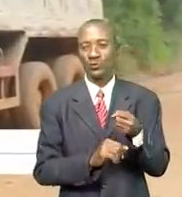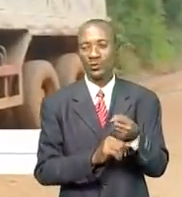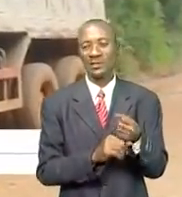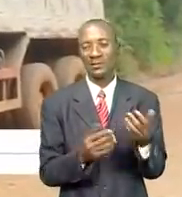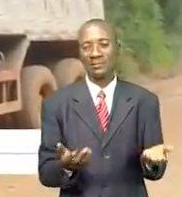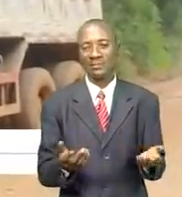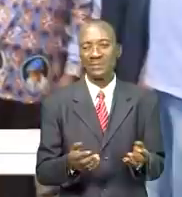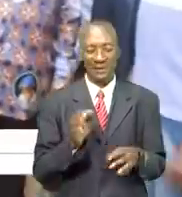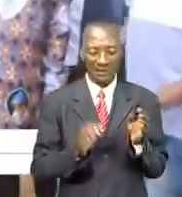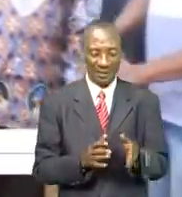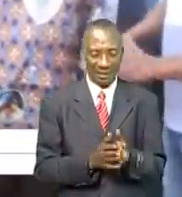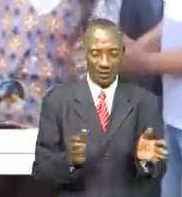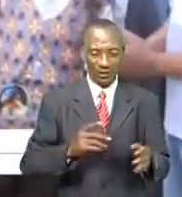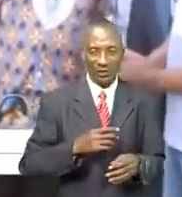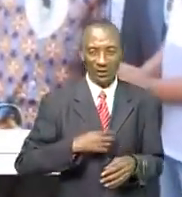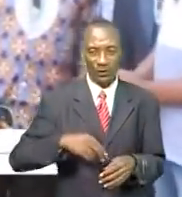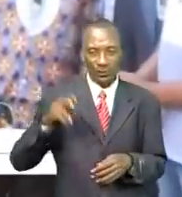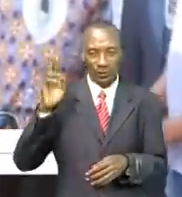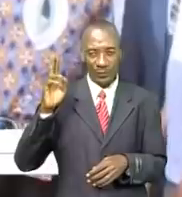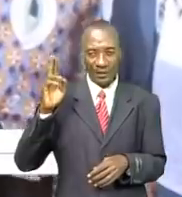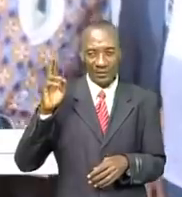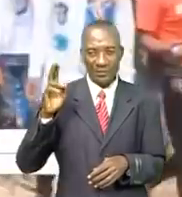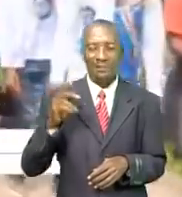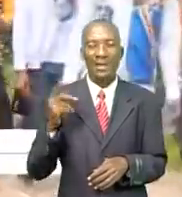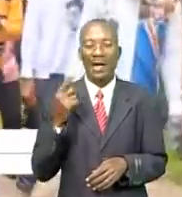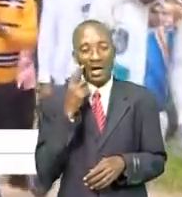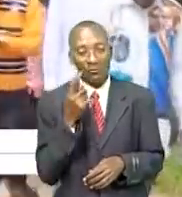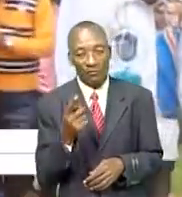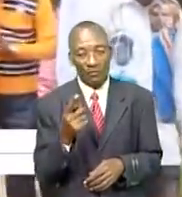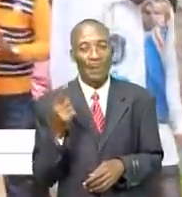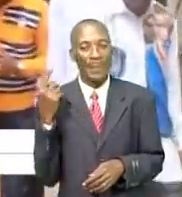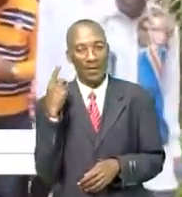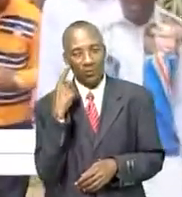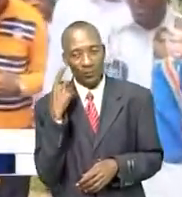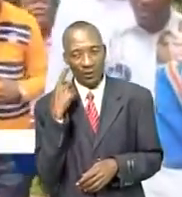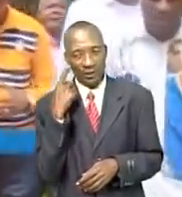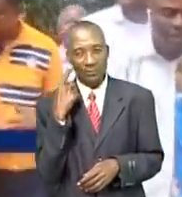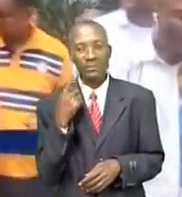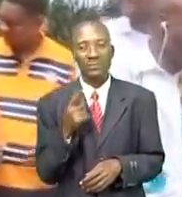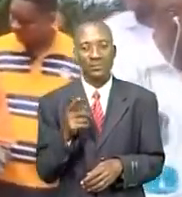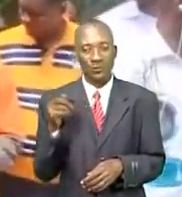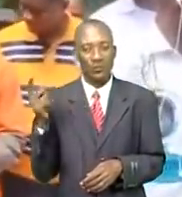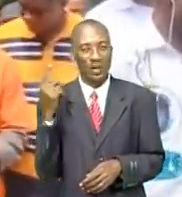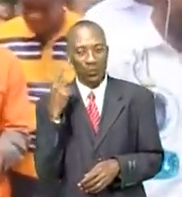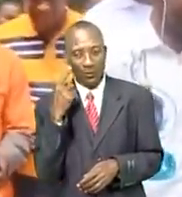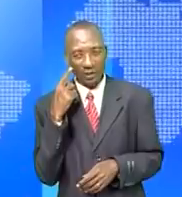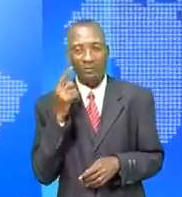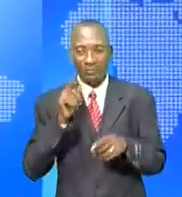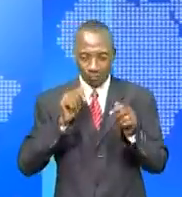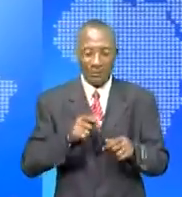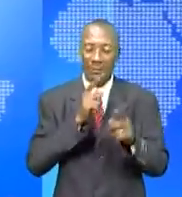secrétaire général de l'UDPS est non seulement le mobilisateur politique, il est aussi un catalyseur social.